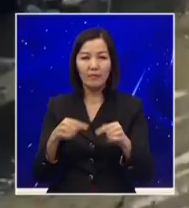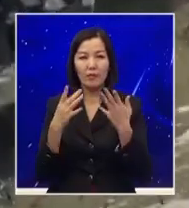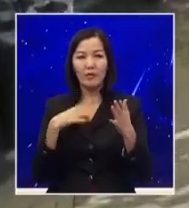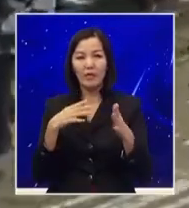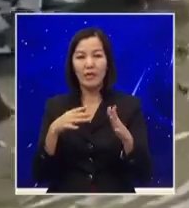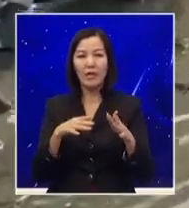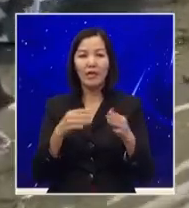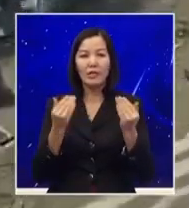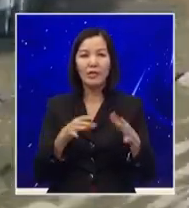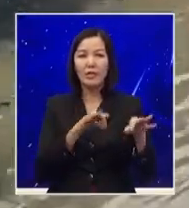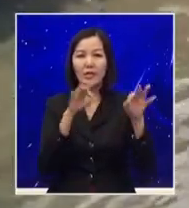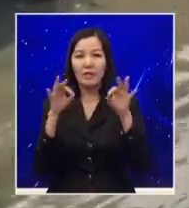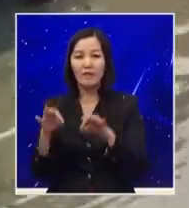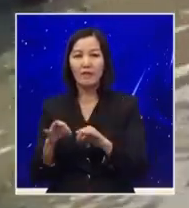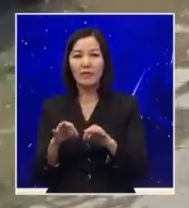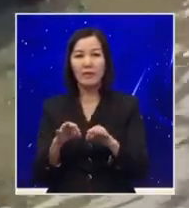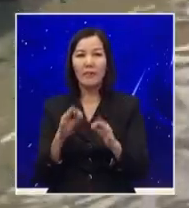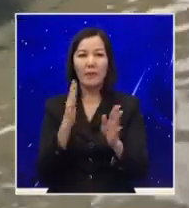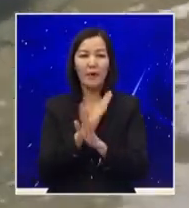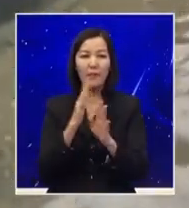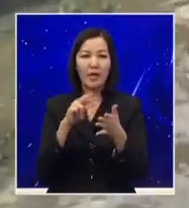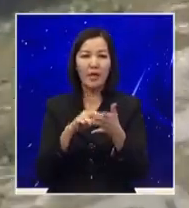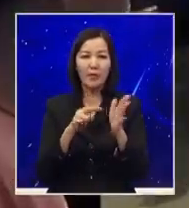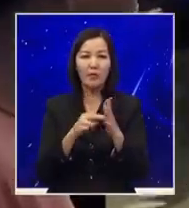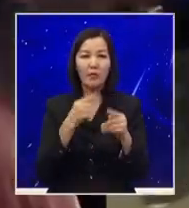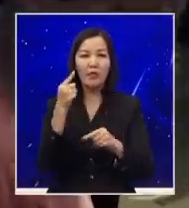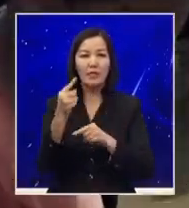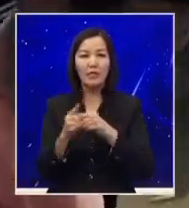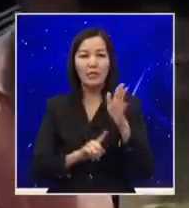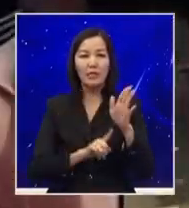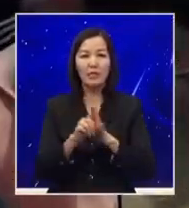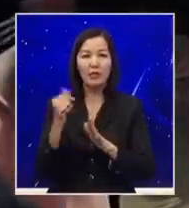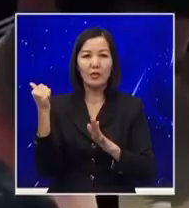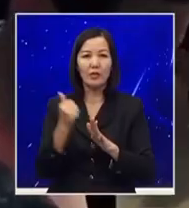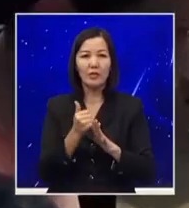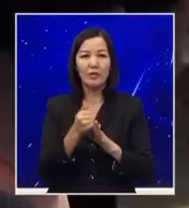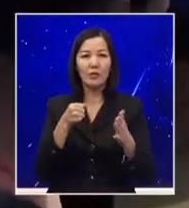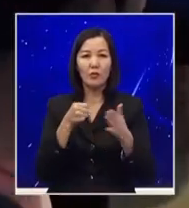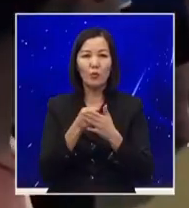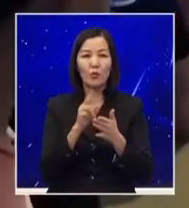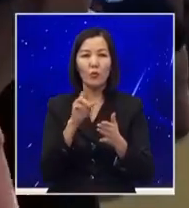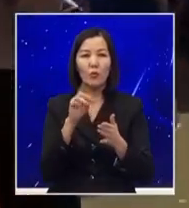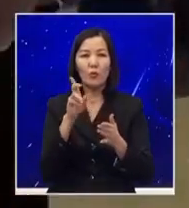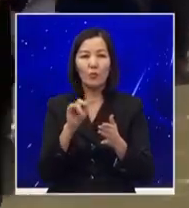сторону Мексиканского залива и, по прогнозам, в начале следующей недели достигнет Кубы.